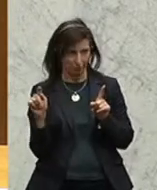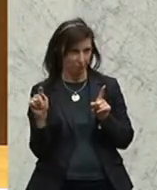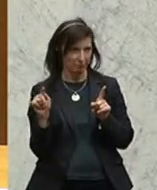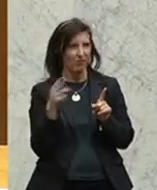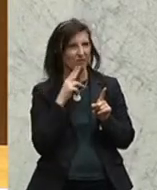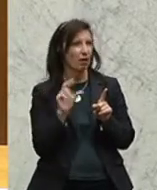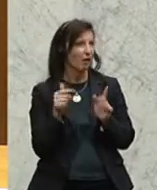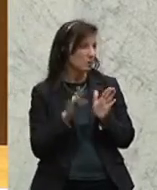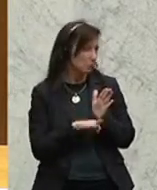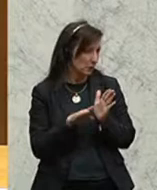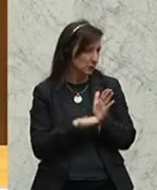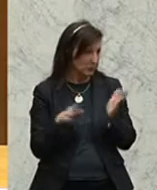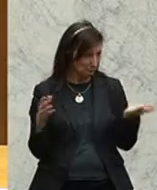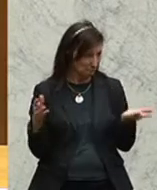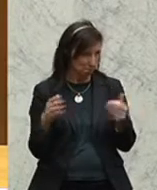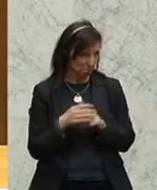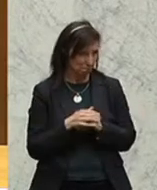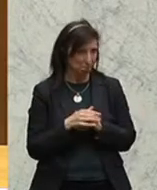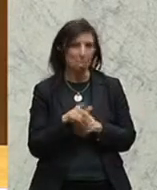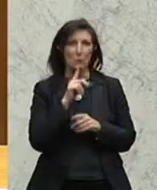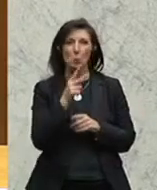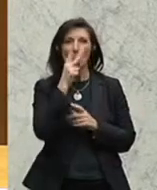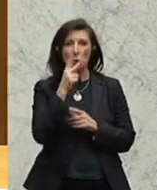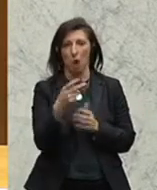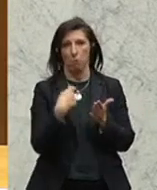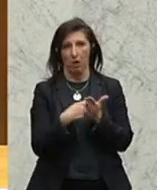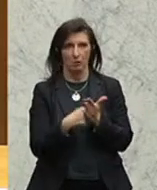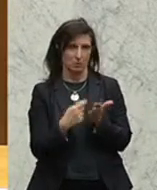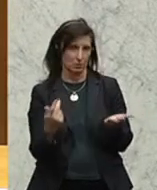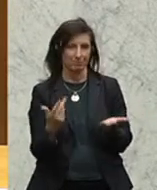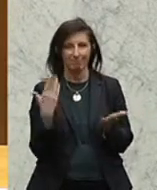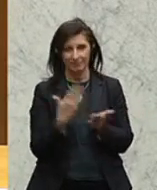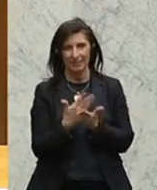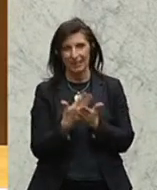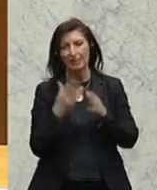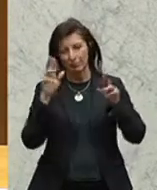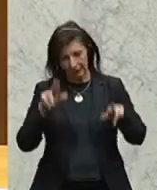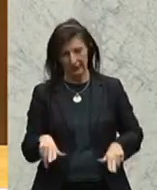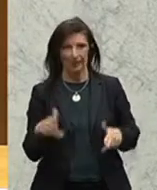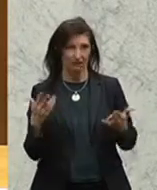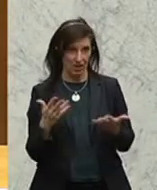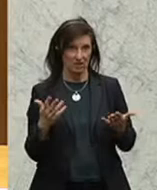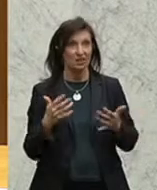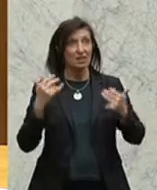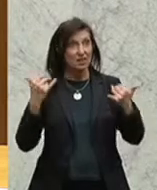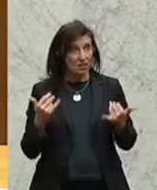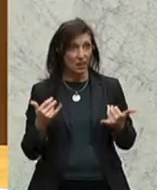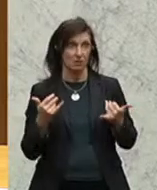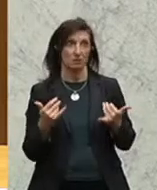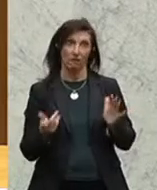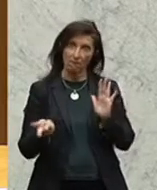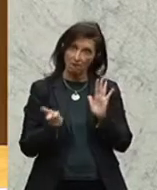Das Billigsprinzip als einziges Prinzip zu nehmen. Und daher, glaube ich, ist es richtig, dass wir jetzt das Bestbieterprinzip